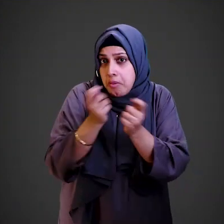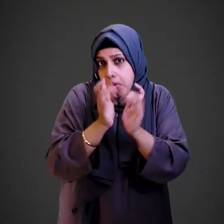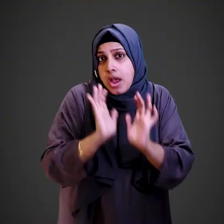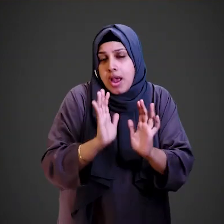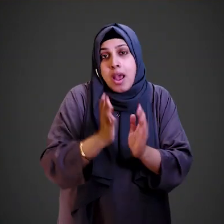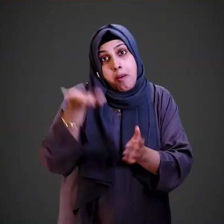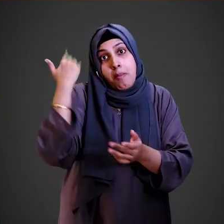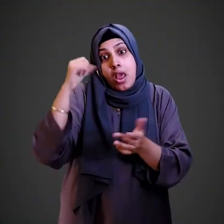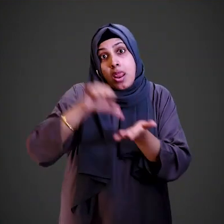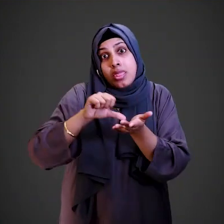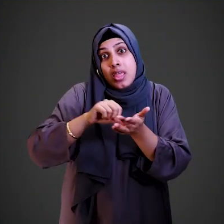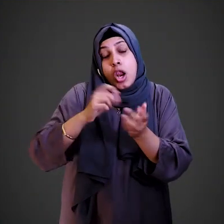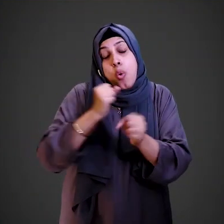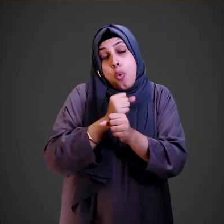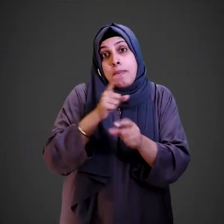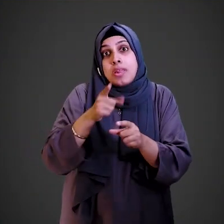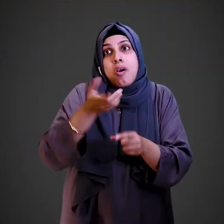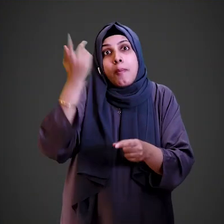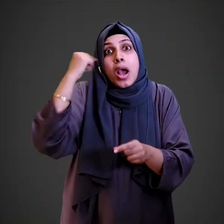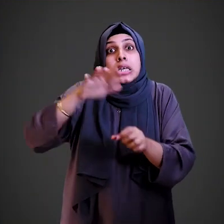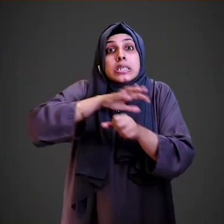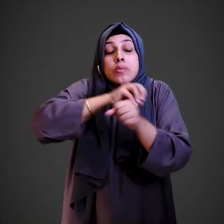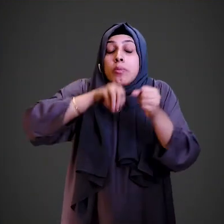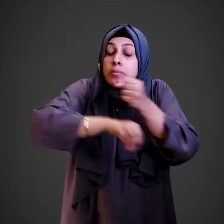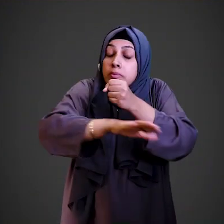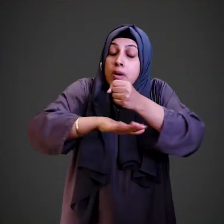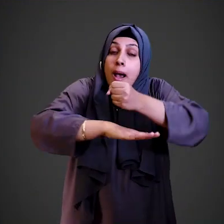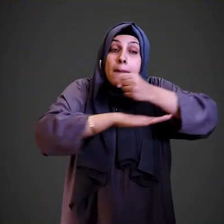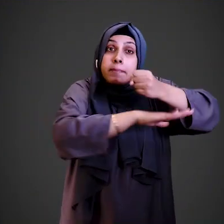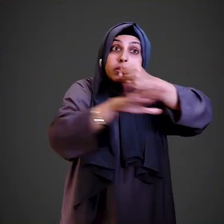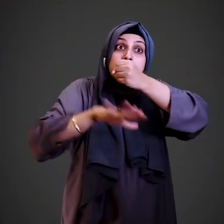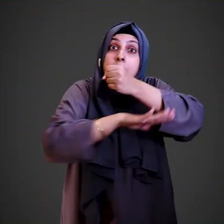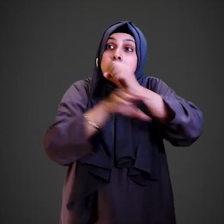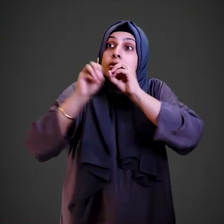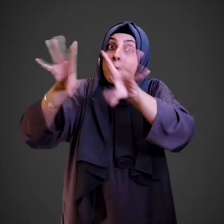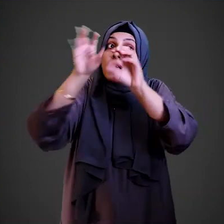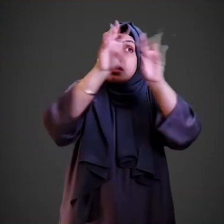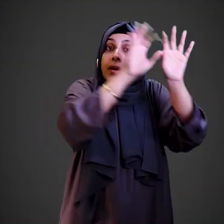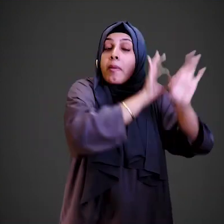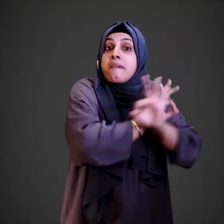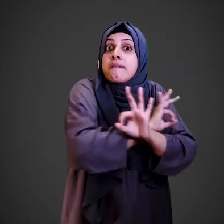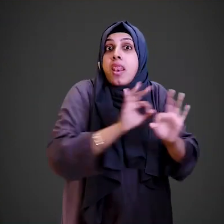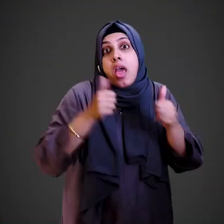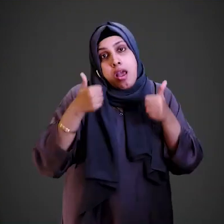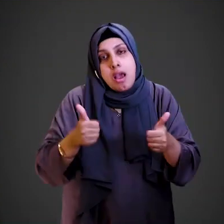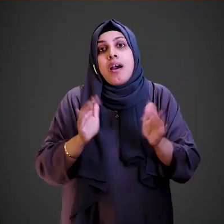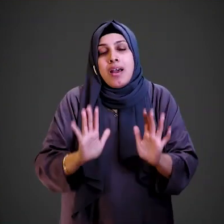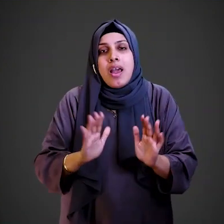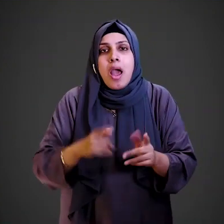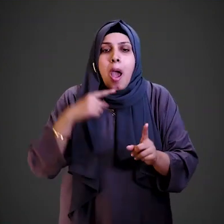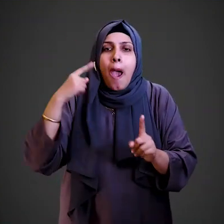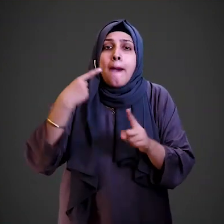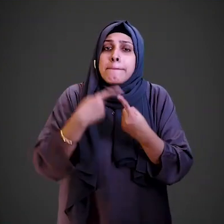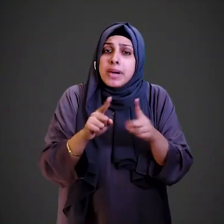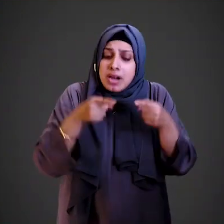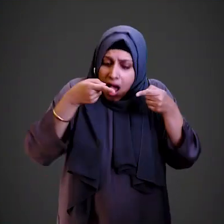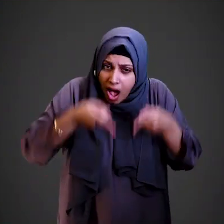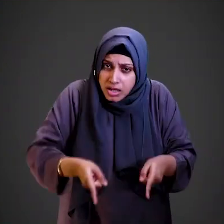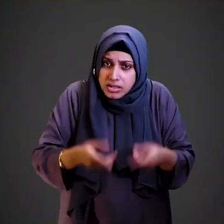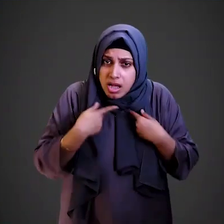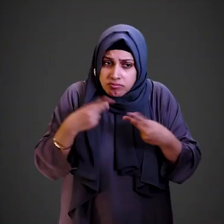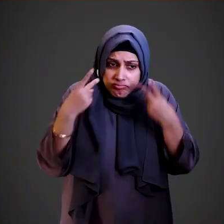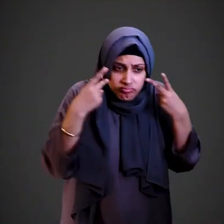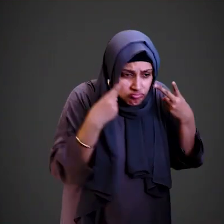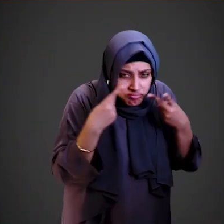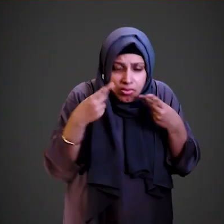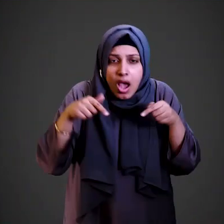اس برٹش راج میں پبلک گڈ کی فراہمی بہت زیادہ کی گئی۔ لیکن اگر ہم آج کے تناظر میں اس کا